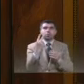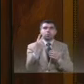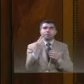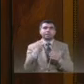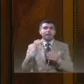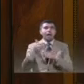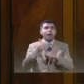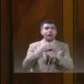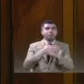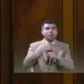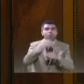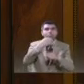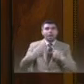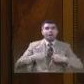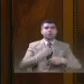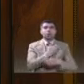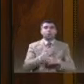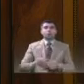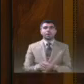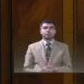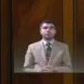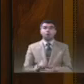قبل ما نبدأ المداخلة. أولا،